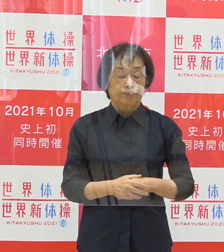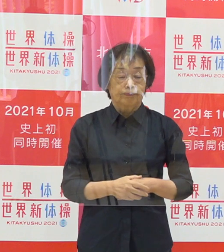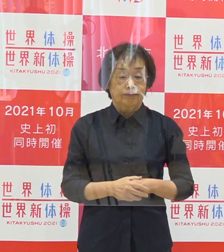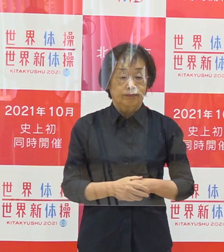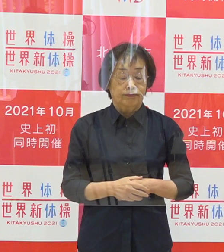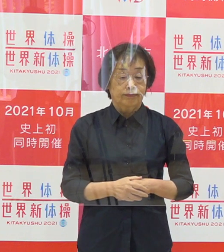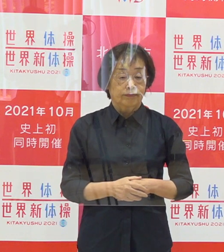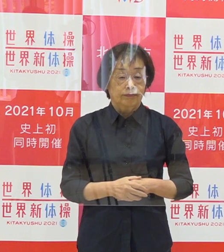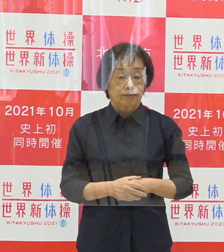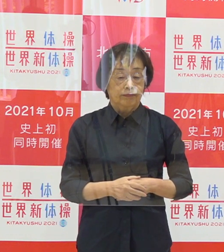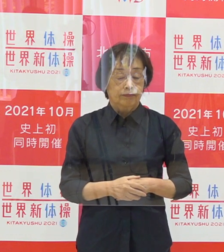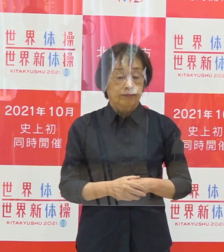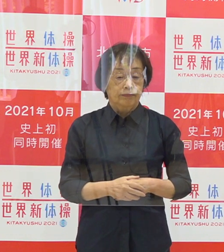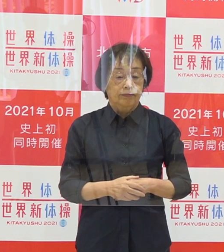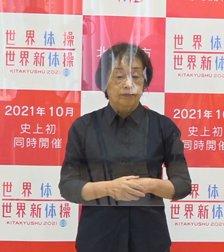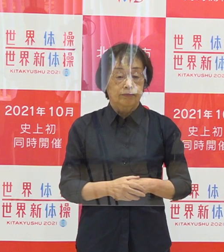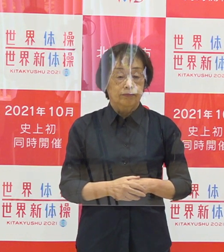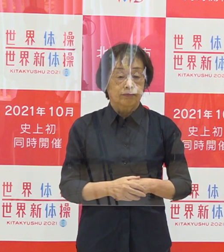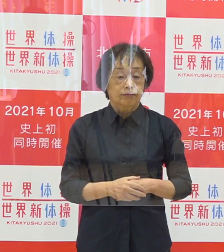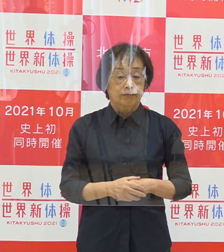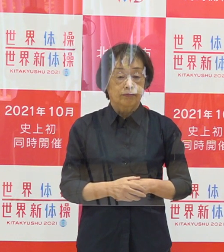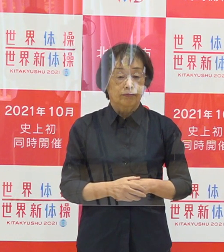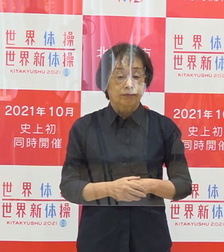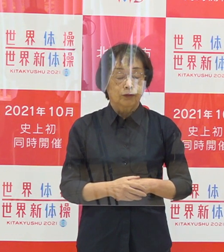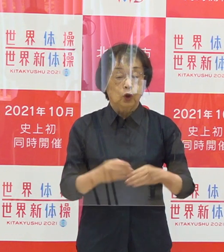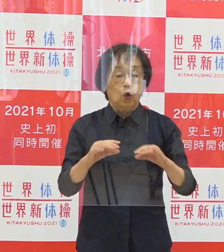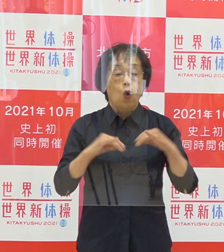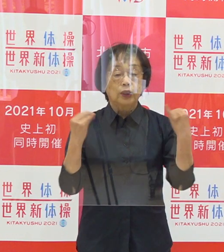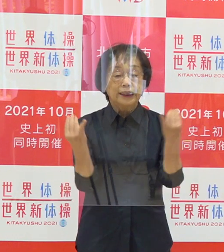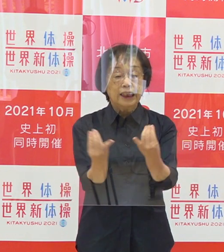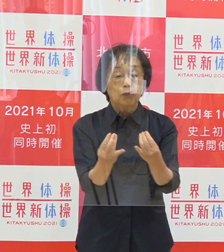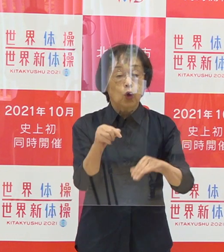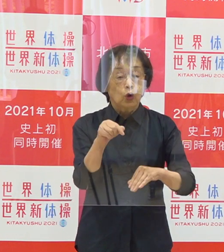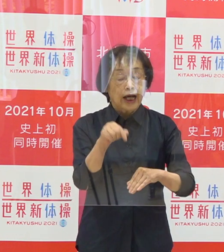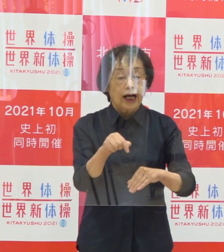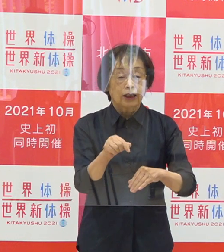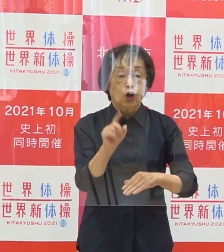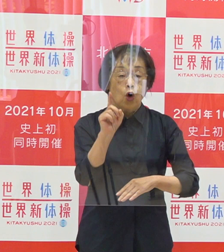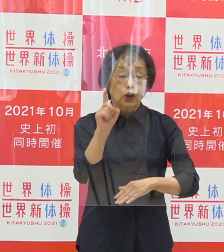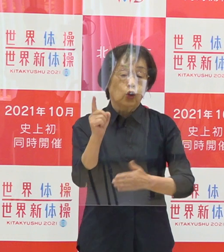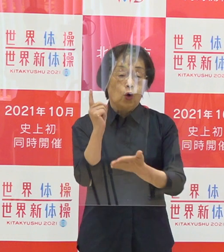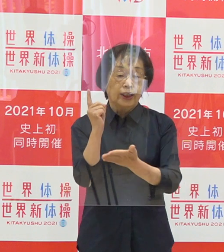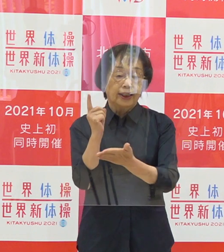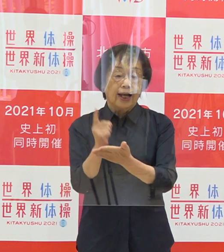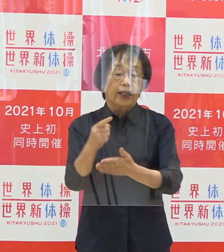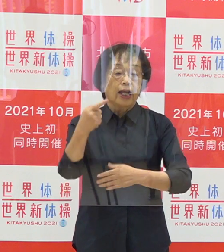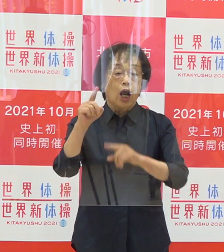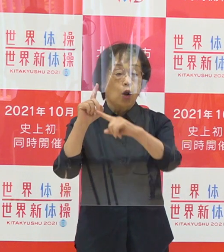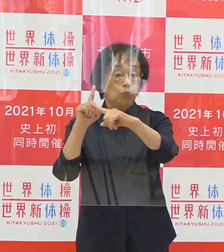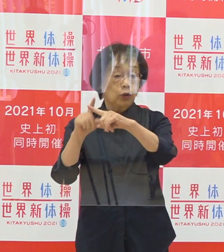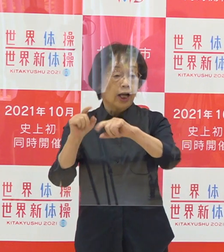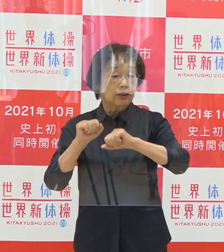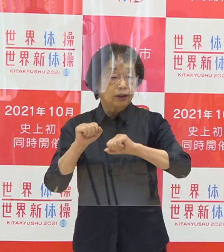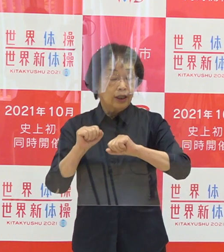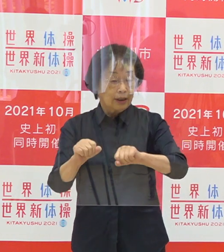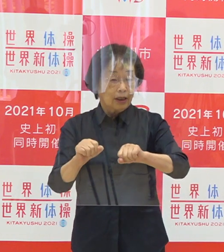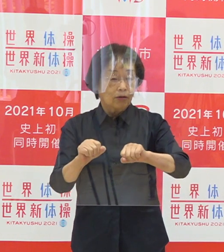ているということですので、どうして1人だけが陽性が確認されたのか、これ